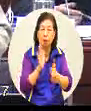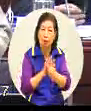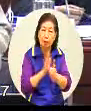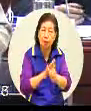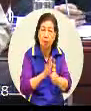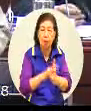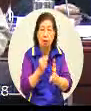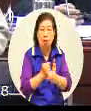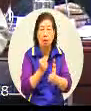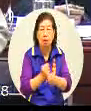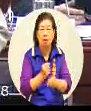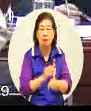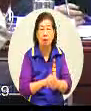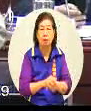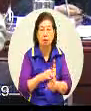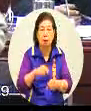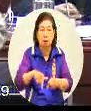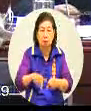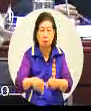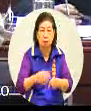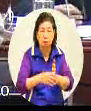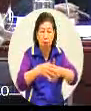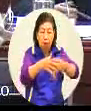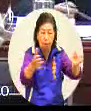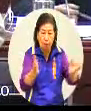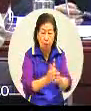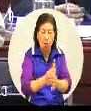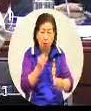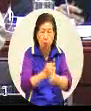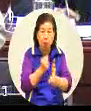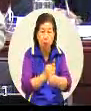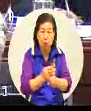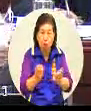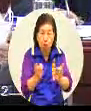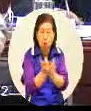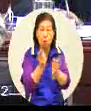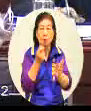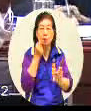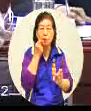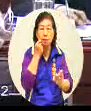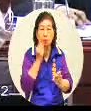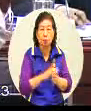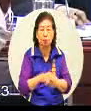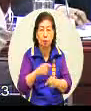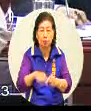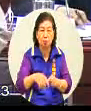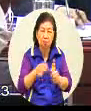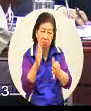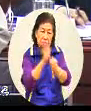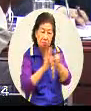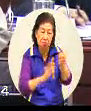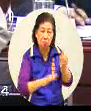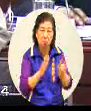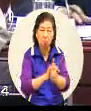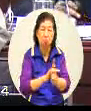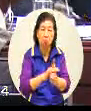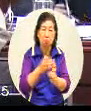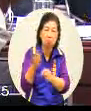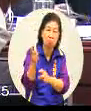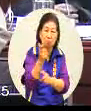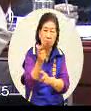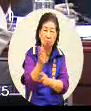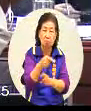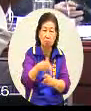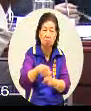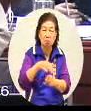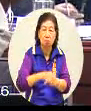这个部分咱若做好，啊，是真正有困难，讲真正安尼影响到消防，安尼市政府应